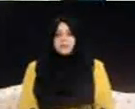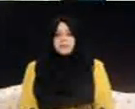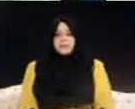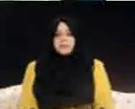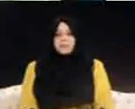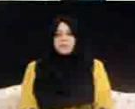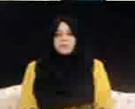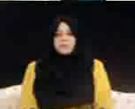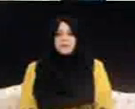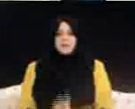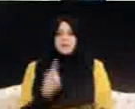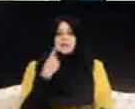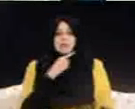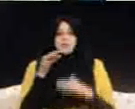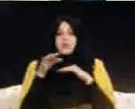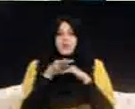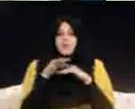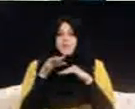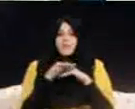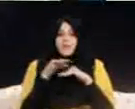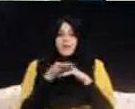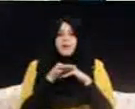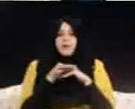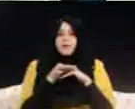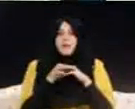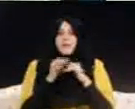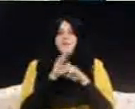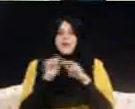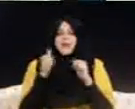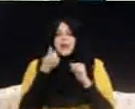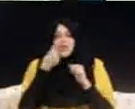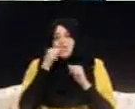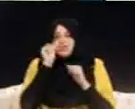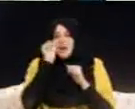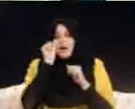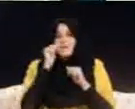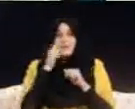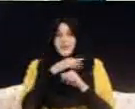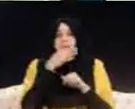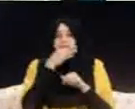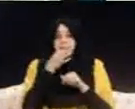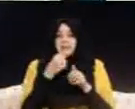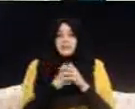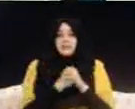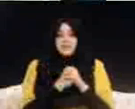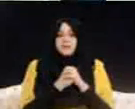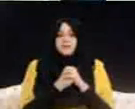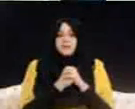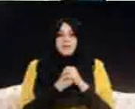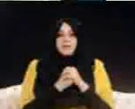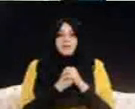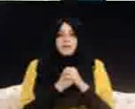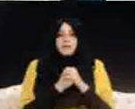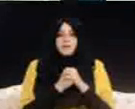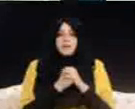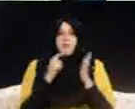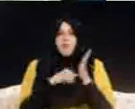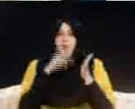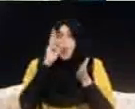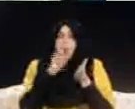واو. قلت له هي حاجة كما سمحوا لي حاجة قدركم يدير الشمة، وقلت له باللي ما يتجاوز لازم تعاود تصبر وتروح يدير